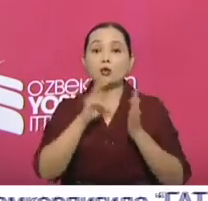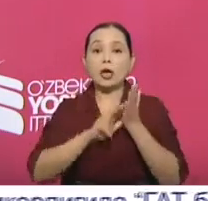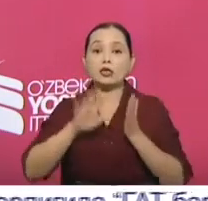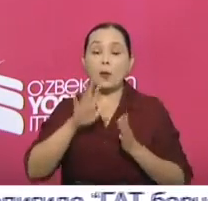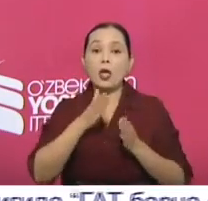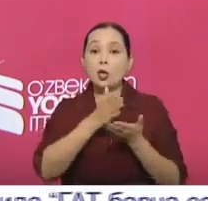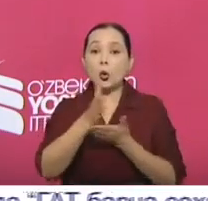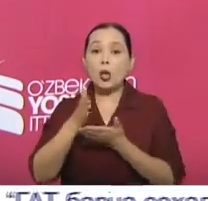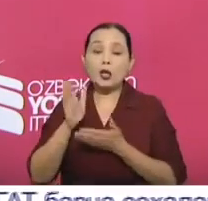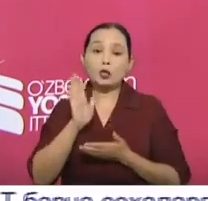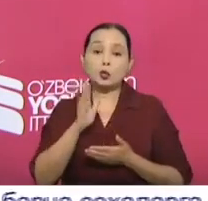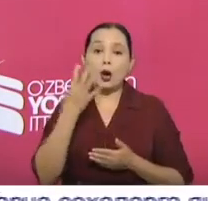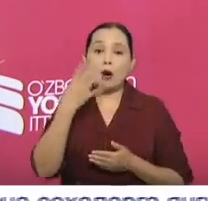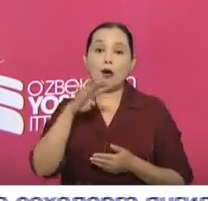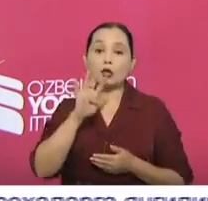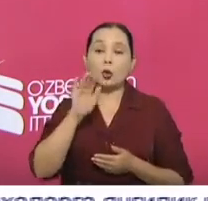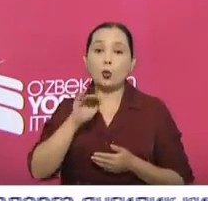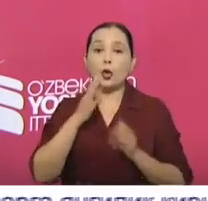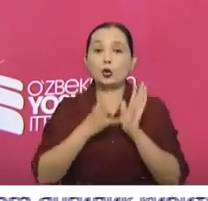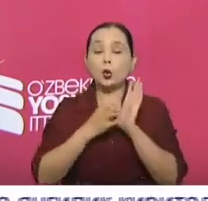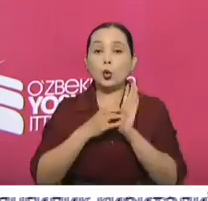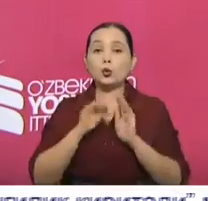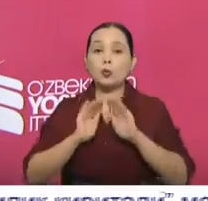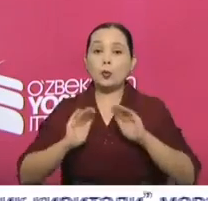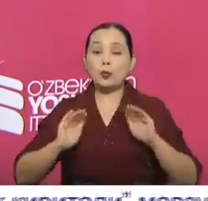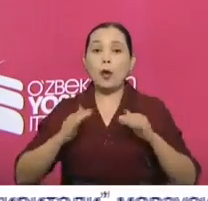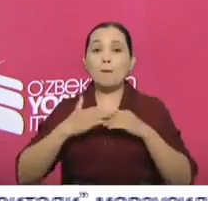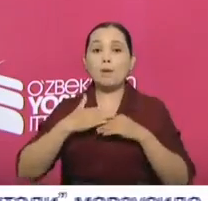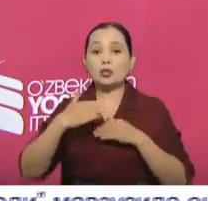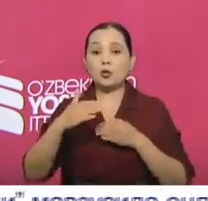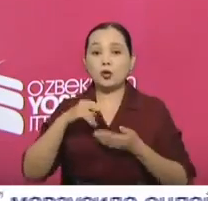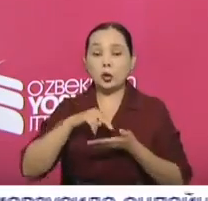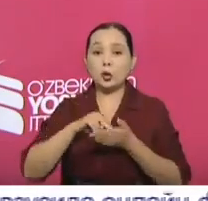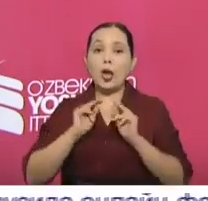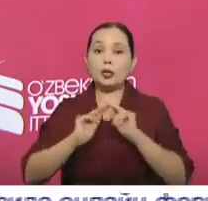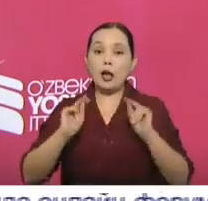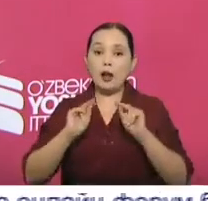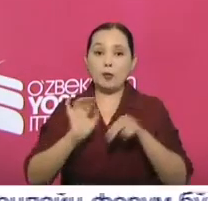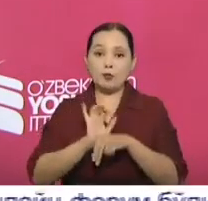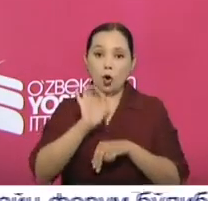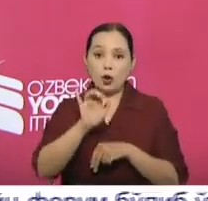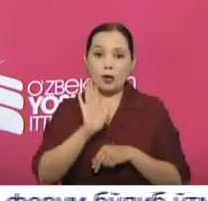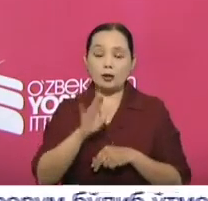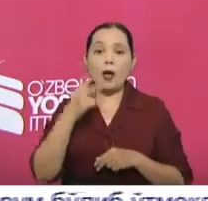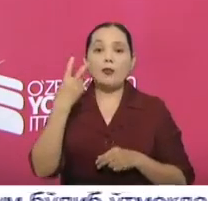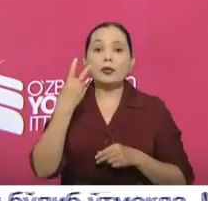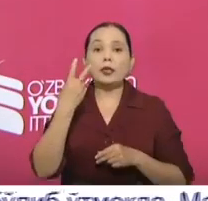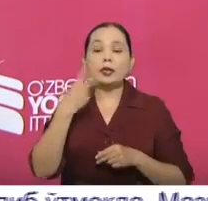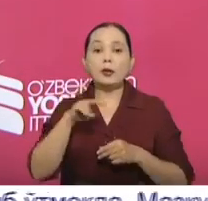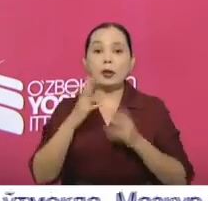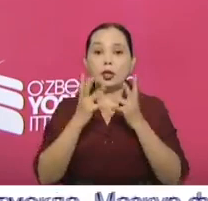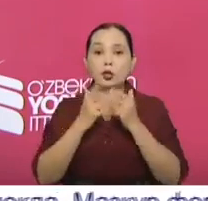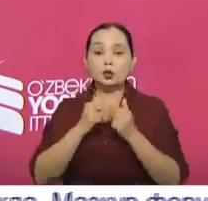185 та юналіш бўйича 44900 нафар ўқувчиларга масофадан туриб таълим берилияпти. 20 та